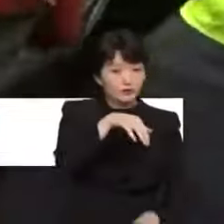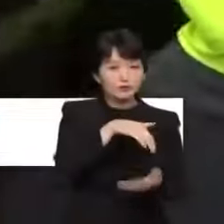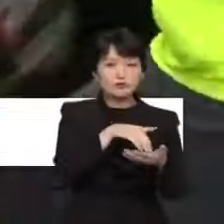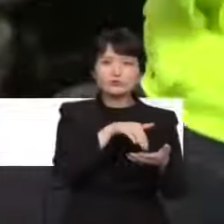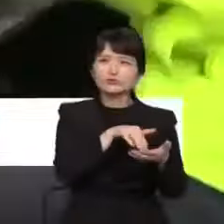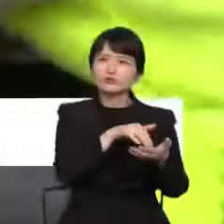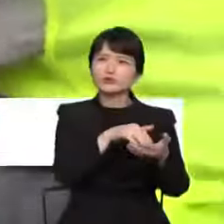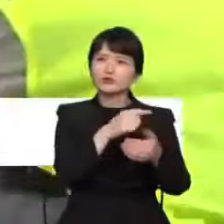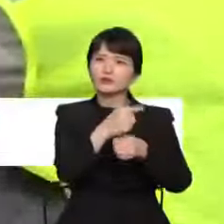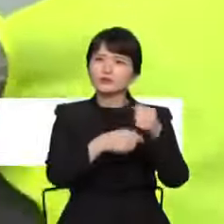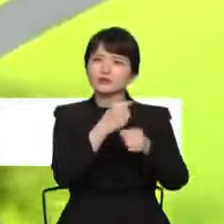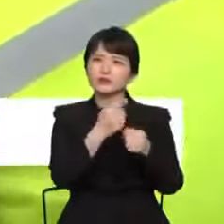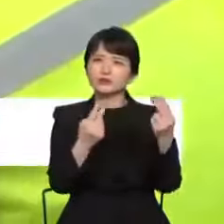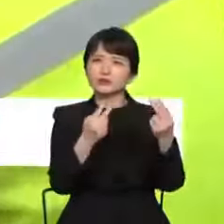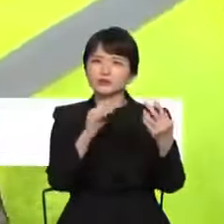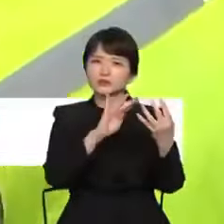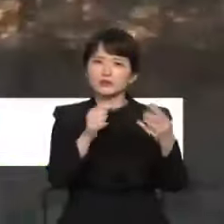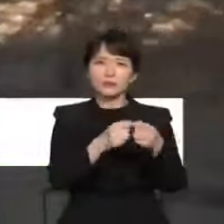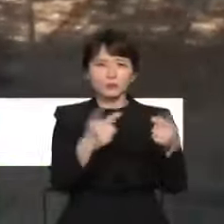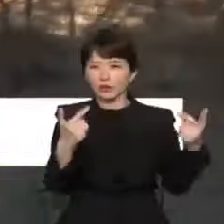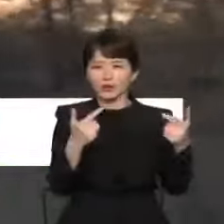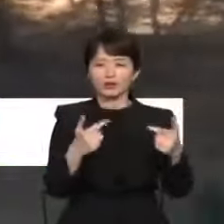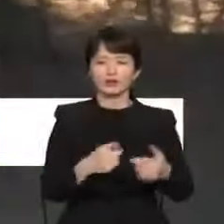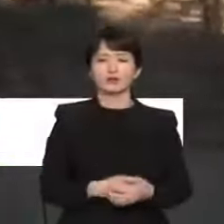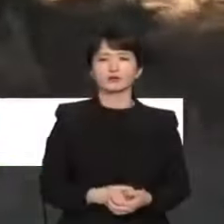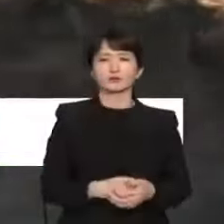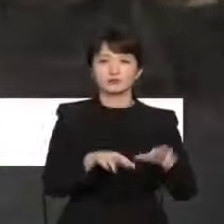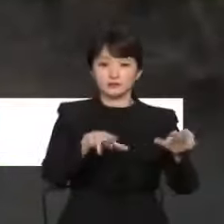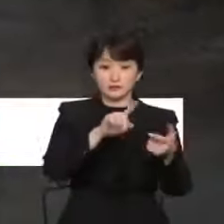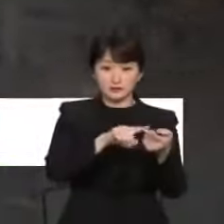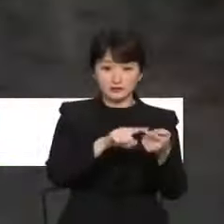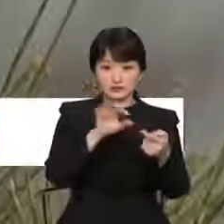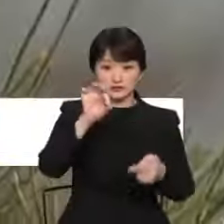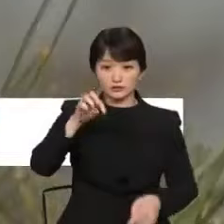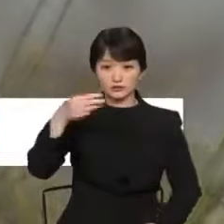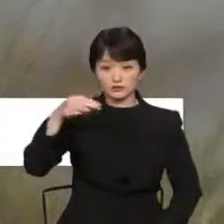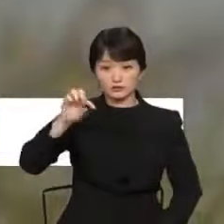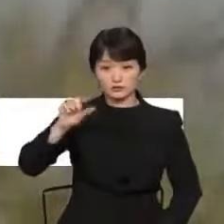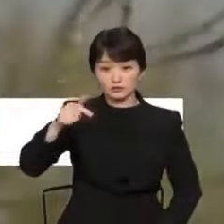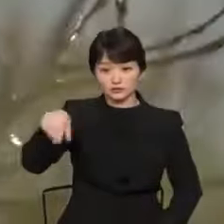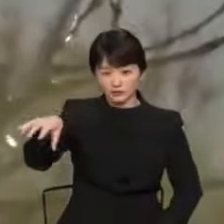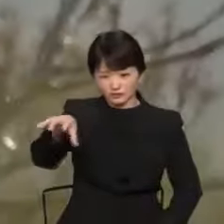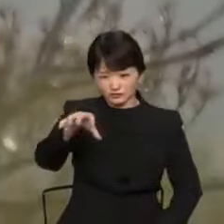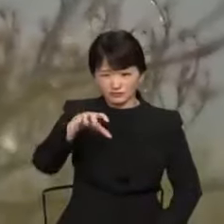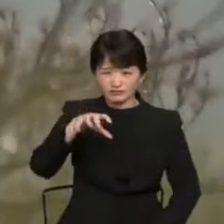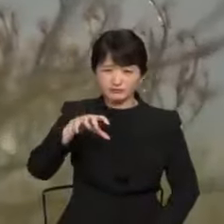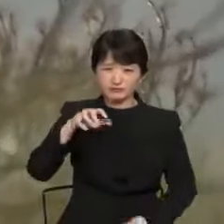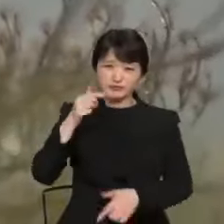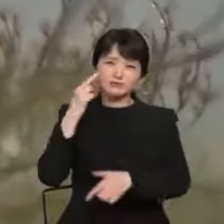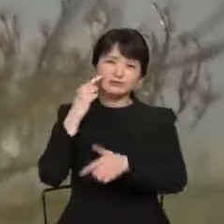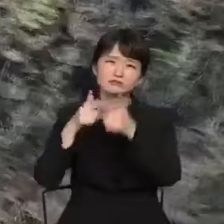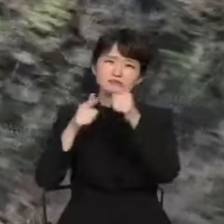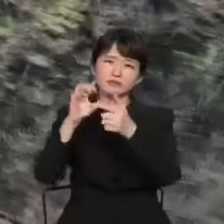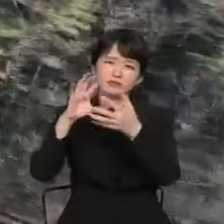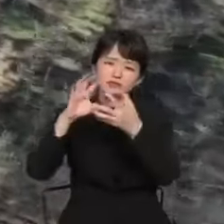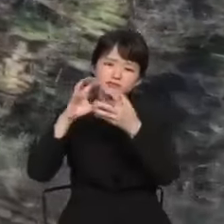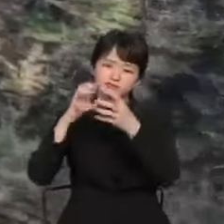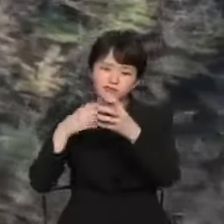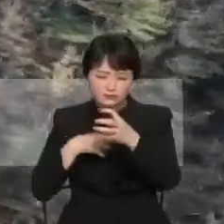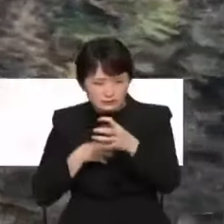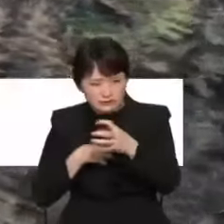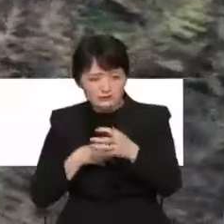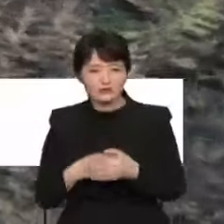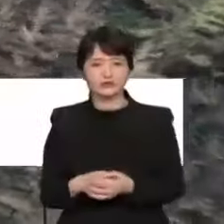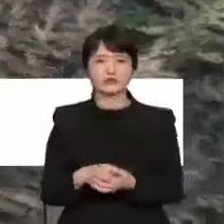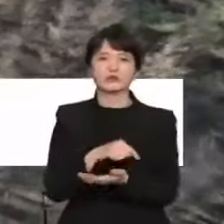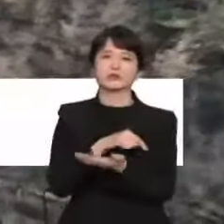1년 새 4배 이상 증가했습니다. 이대로라면 울진 금강송 군락지도 검붉게 말라버릴 수 있습니다. 피해가 워낙